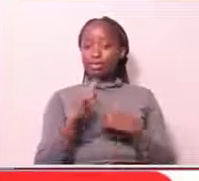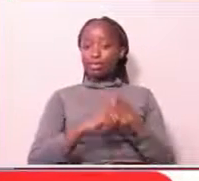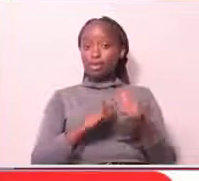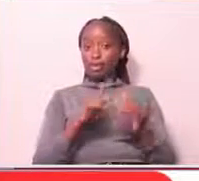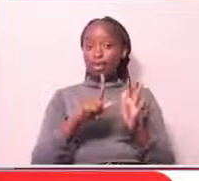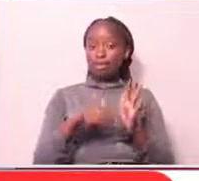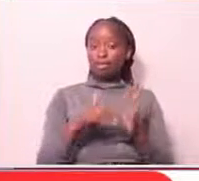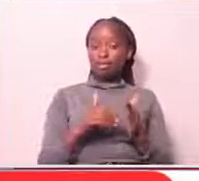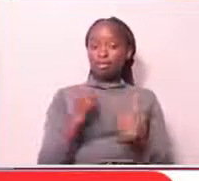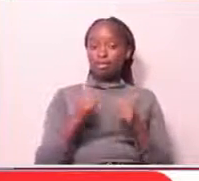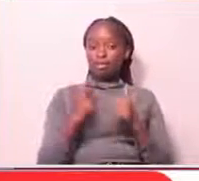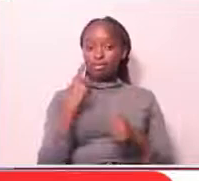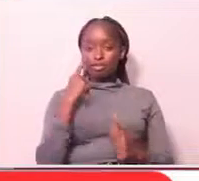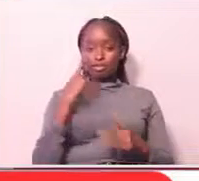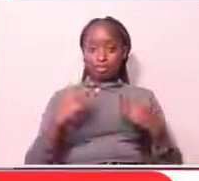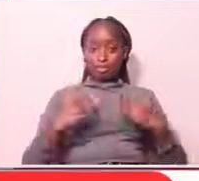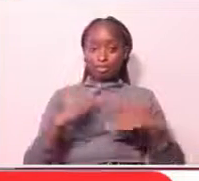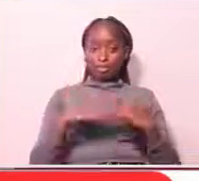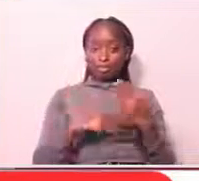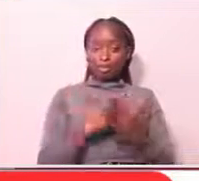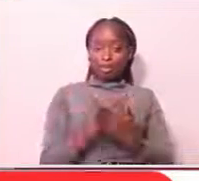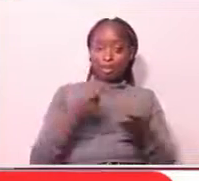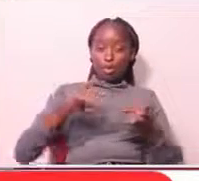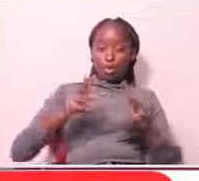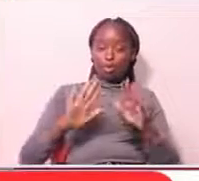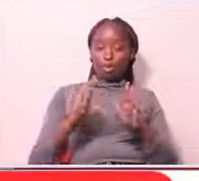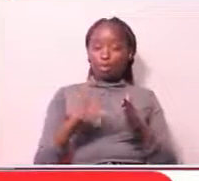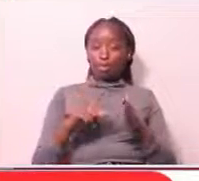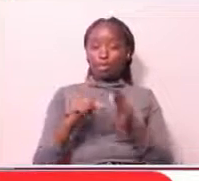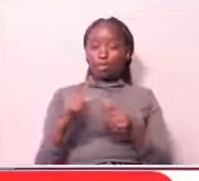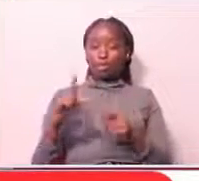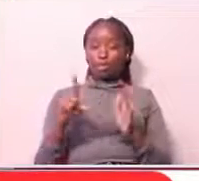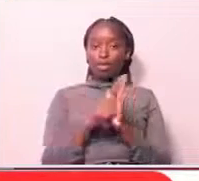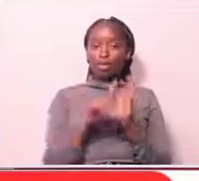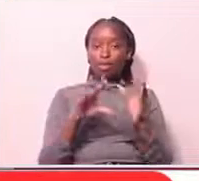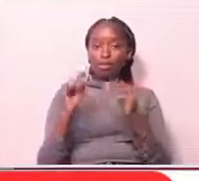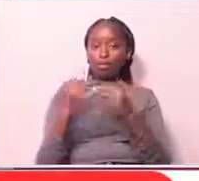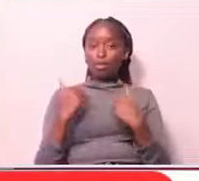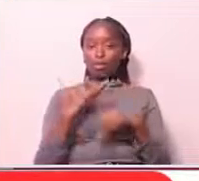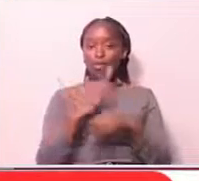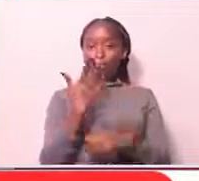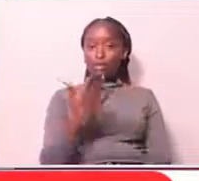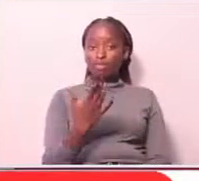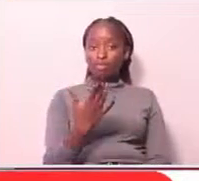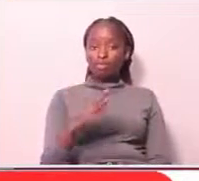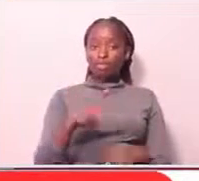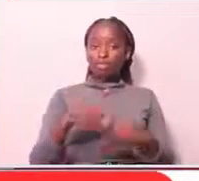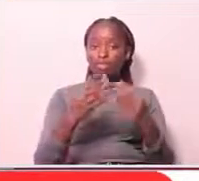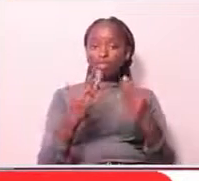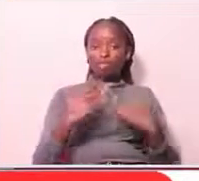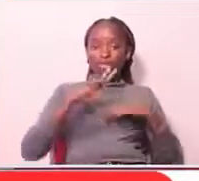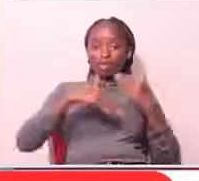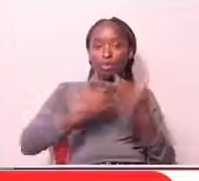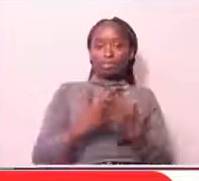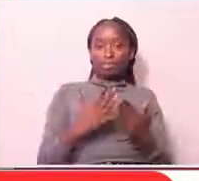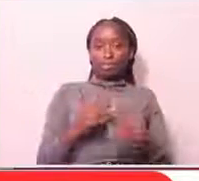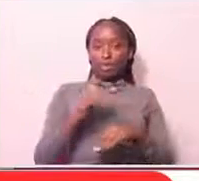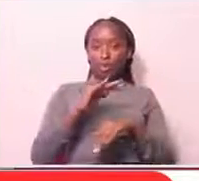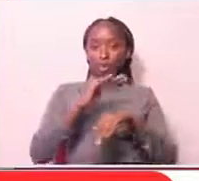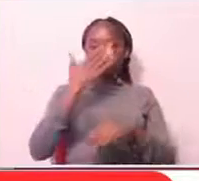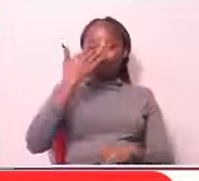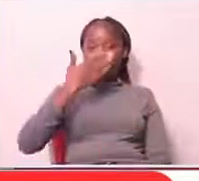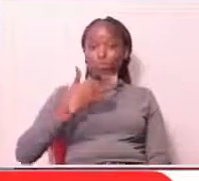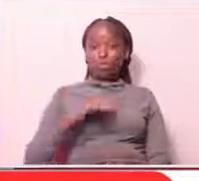wamesimulia jinsi maisha yao yalivyochukua mkondo mpya kufuatia mkasa huo. Waathiriwa wametoa simulizi hii mbele ya kikao maalum cha